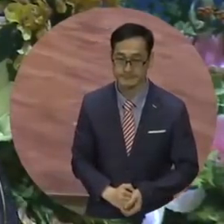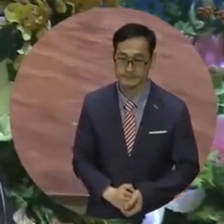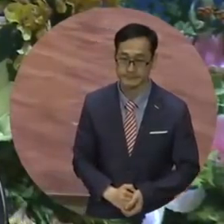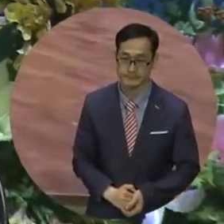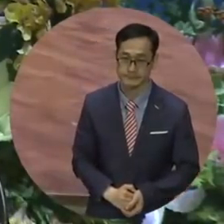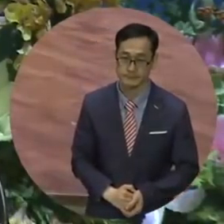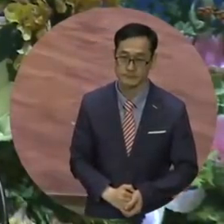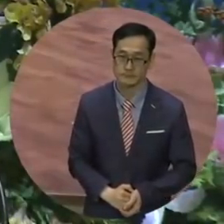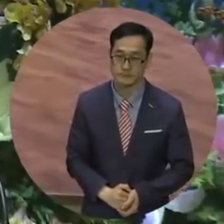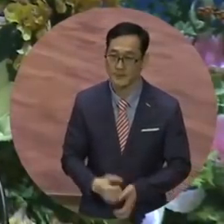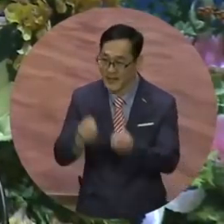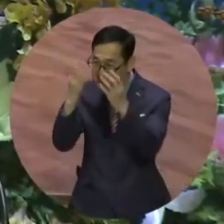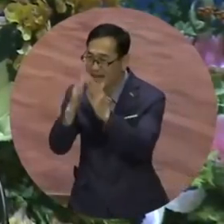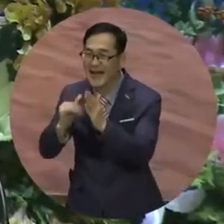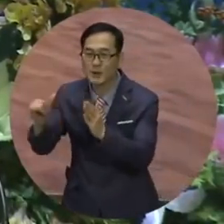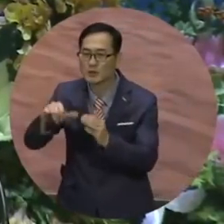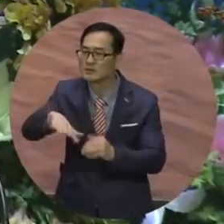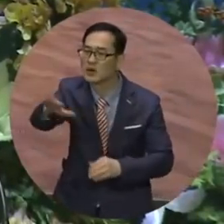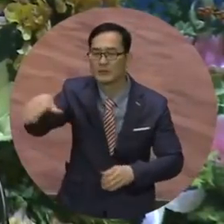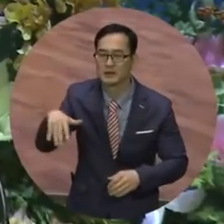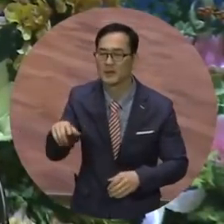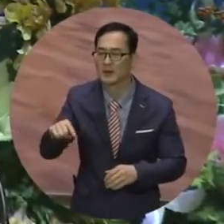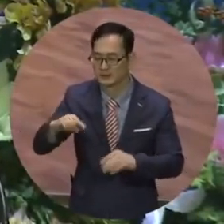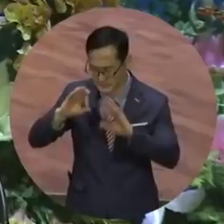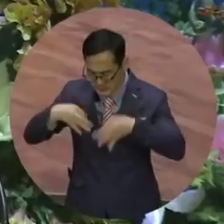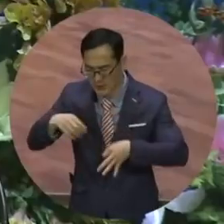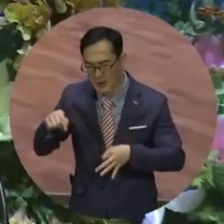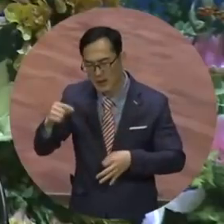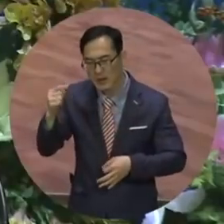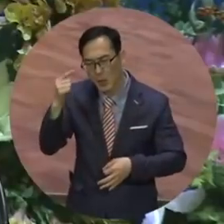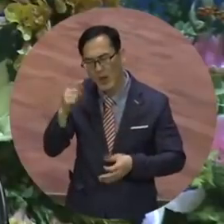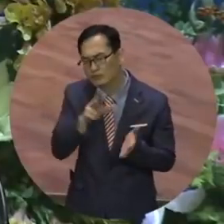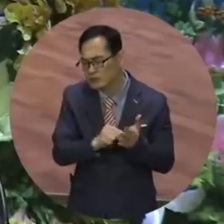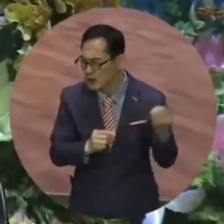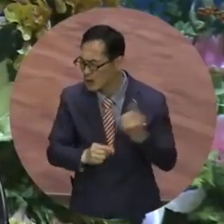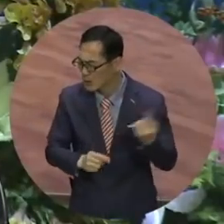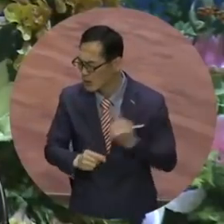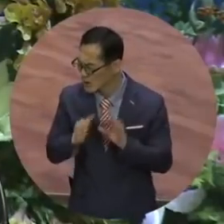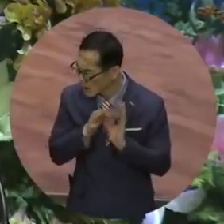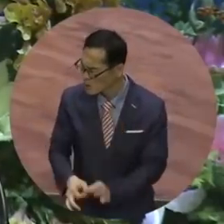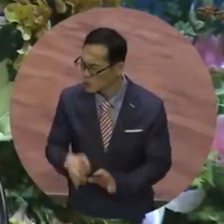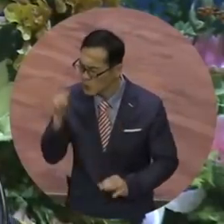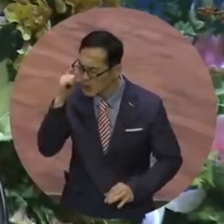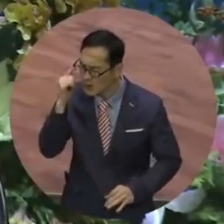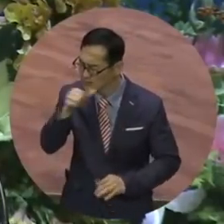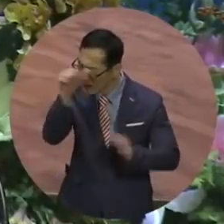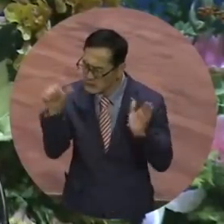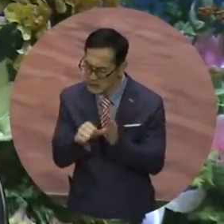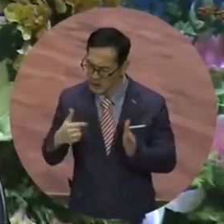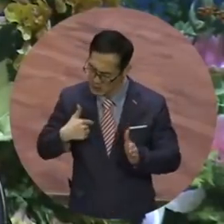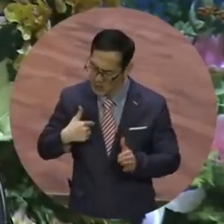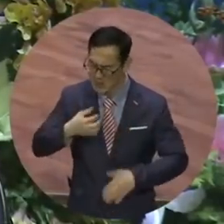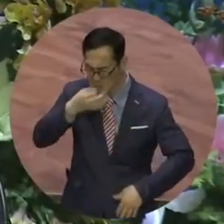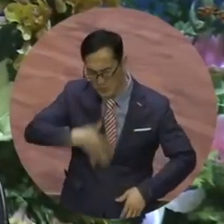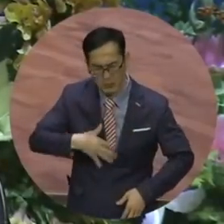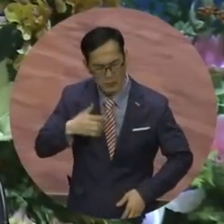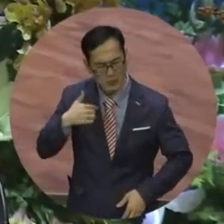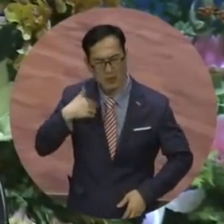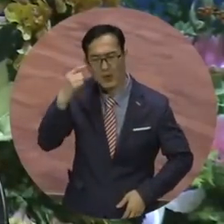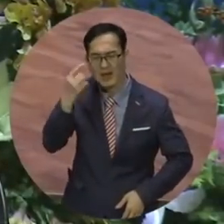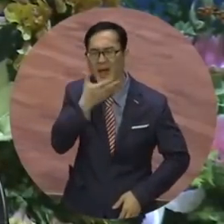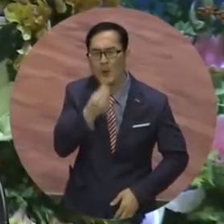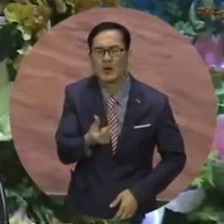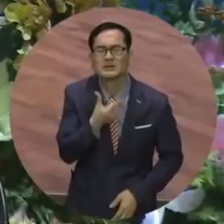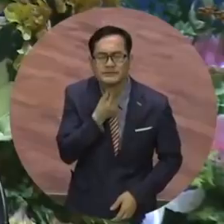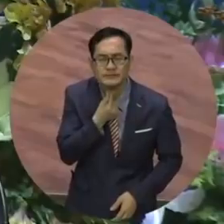그걸 우리 새가족들 한 번이라도 한번 생각해 본 적 있습니까? 인생이 왜 이럴까? 행복하고